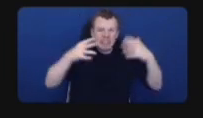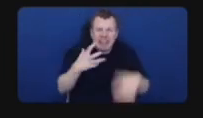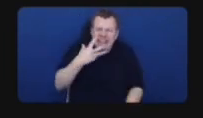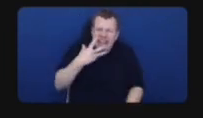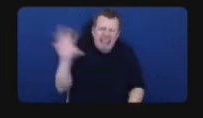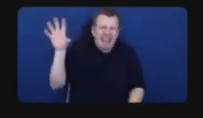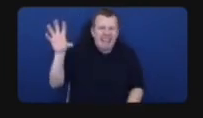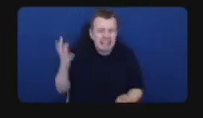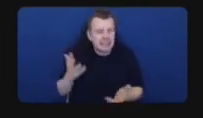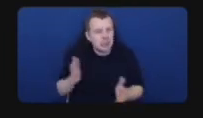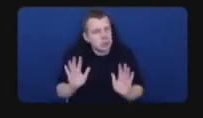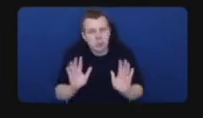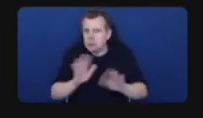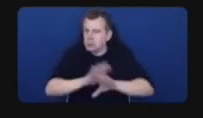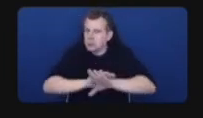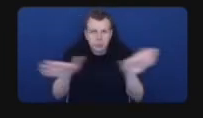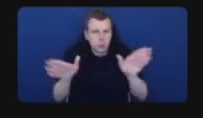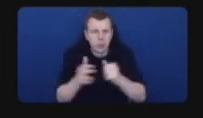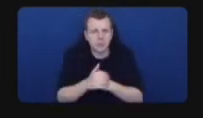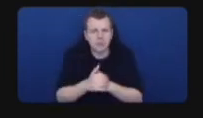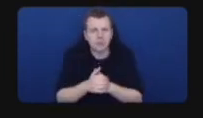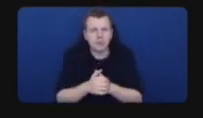面。